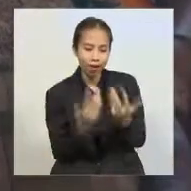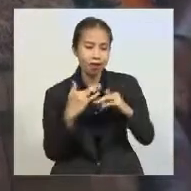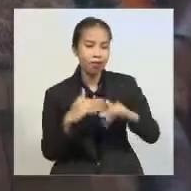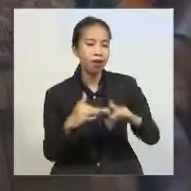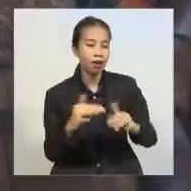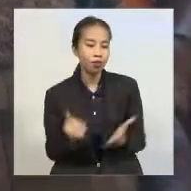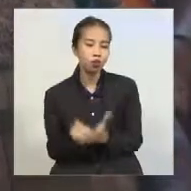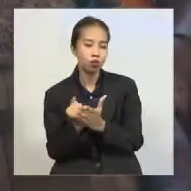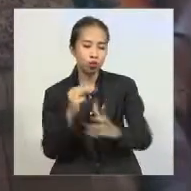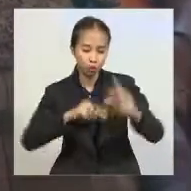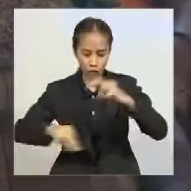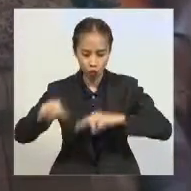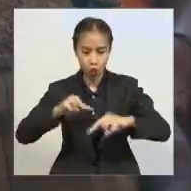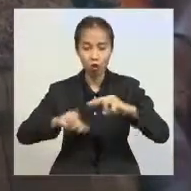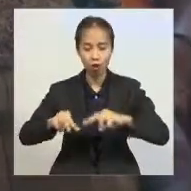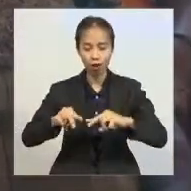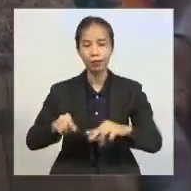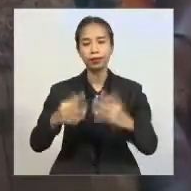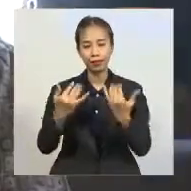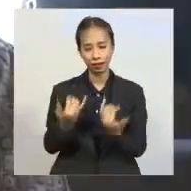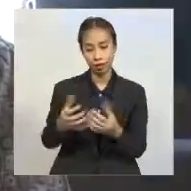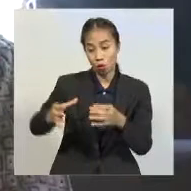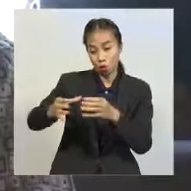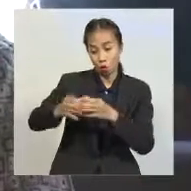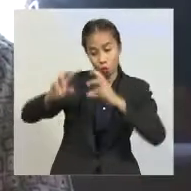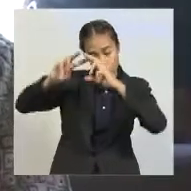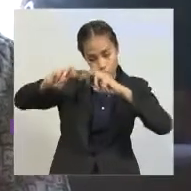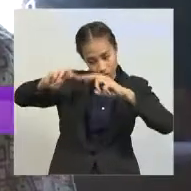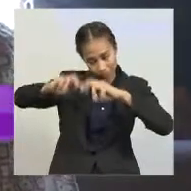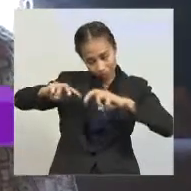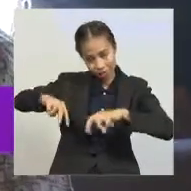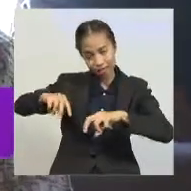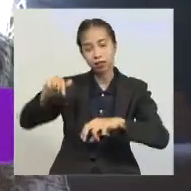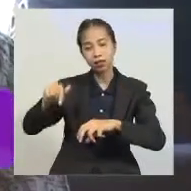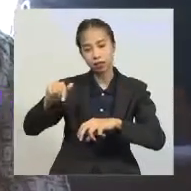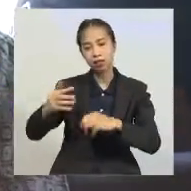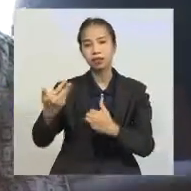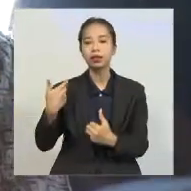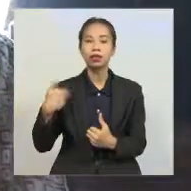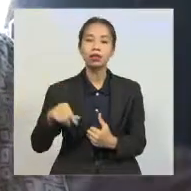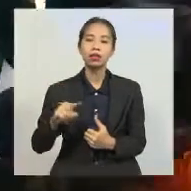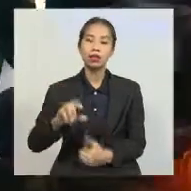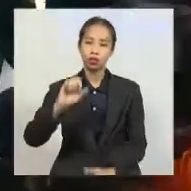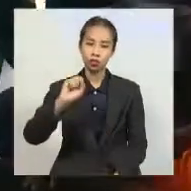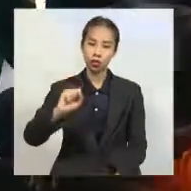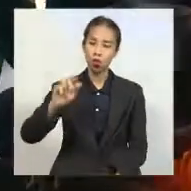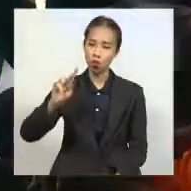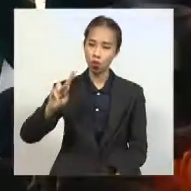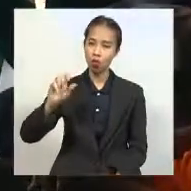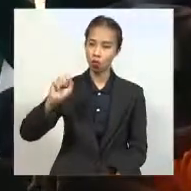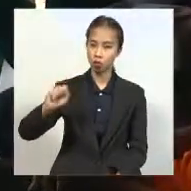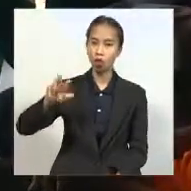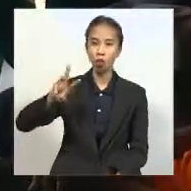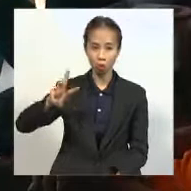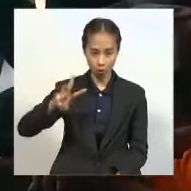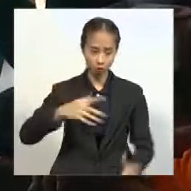ล่งใหญ่ของประเทศไทยค่ะโดยทีมวิจัยสำนักงานคณะกรรมการส่งเสริมวิทยาศาสตร์วิจัยและนวัตกรรมหรือสกสวและ